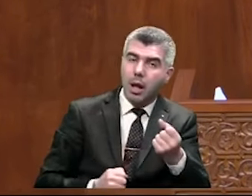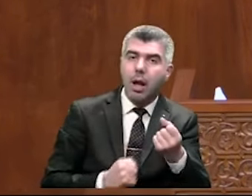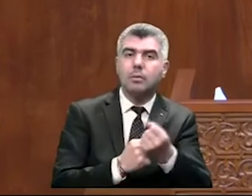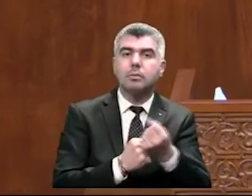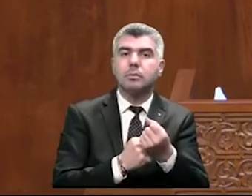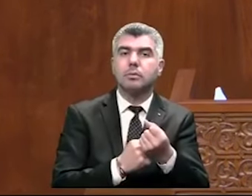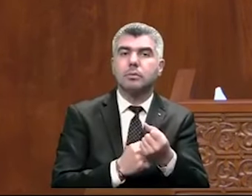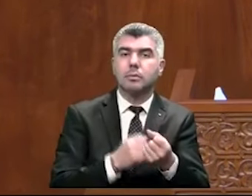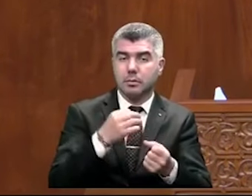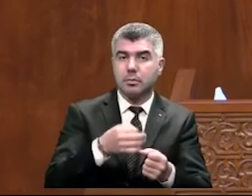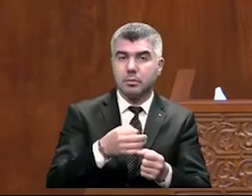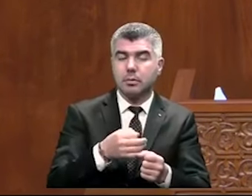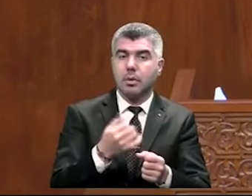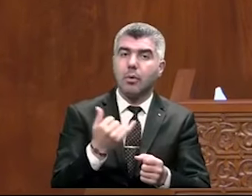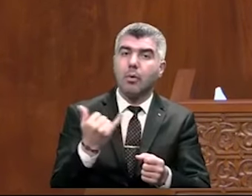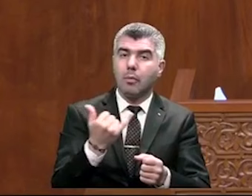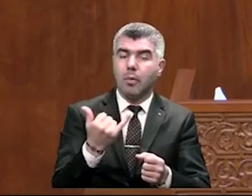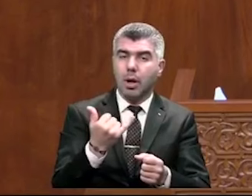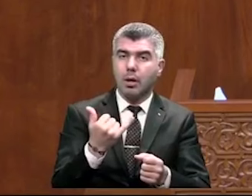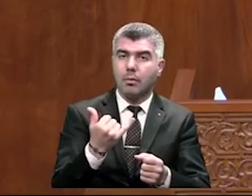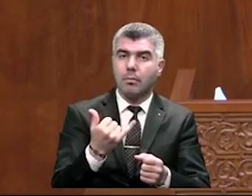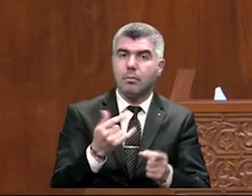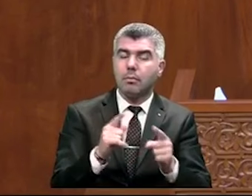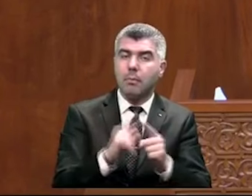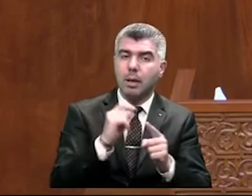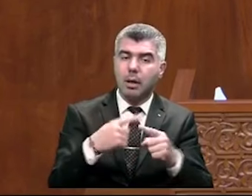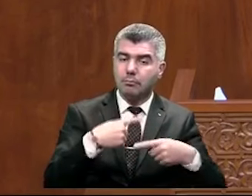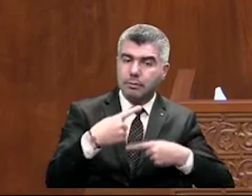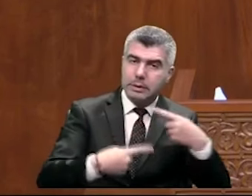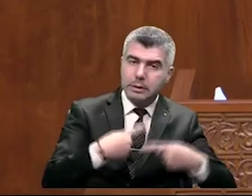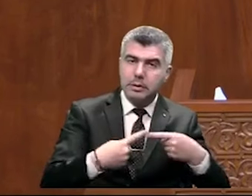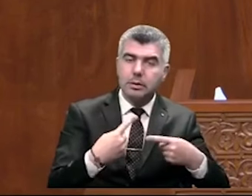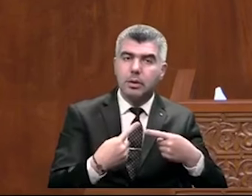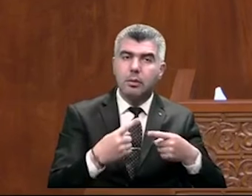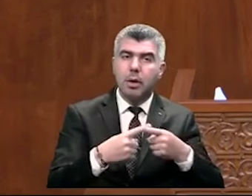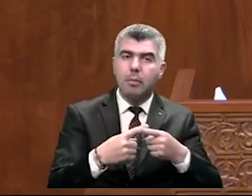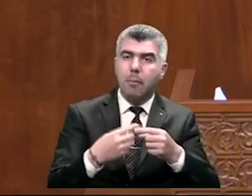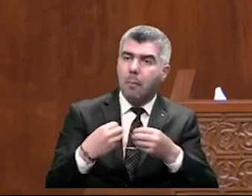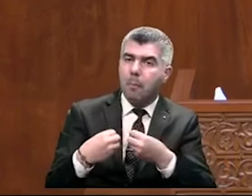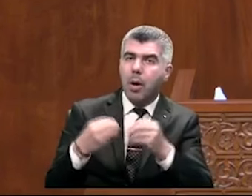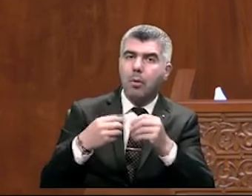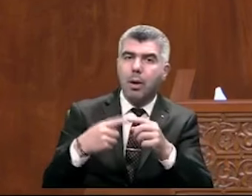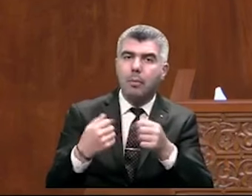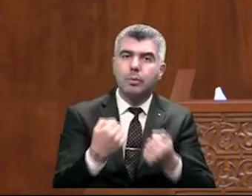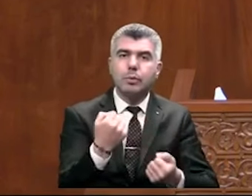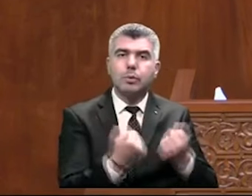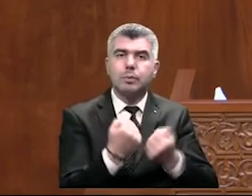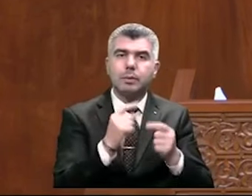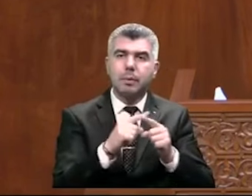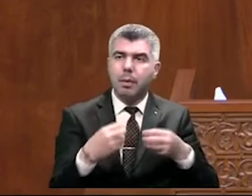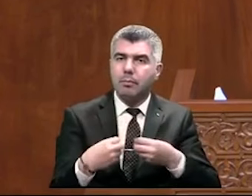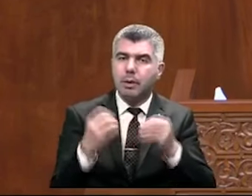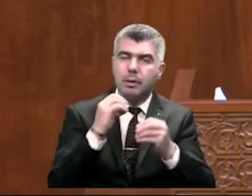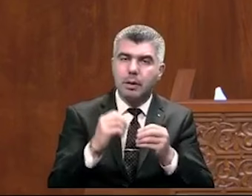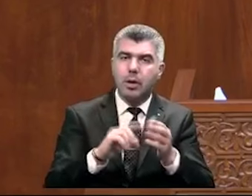اقوى بحكم اننا غ نخل فيه كذلك الهيدروجين الاخضر باش انه يمكن يصدر كذلك الهيدروجين الاخضر انطلاقا من